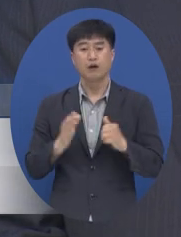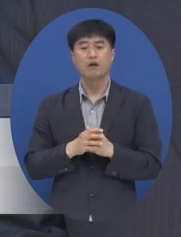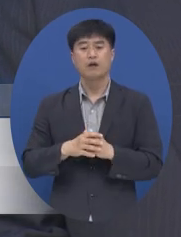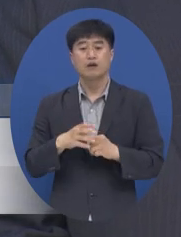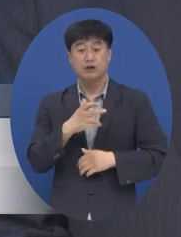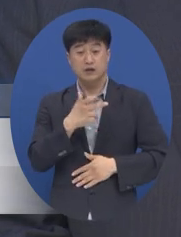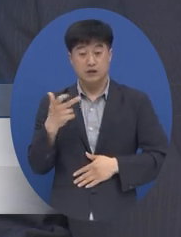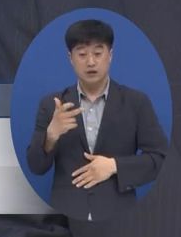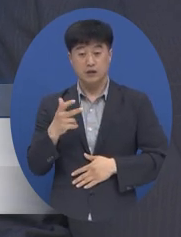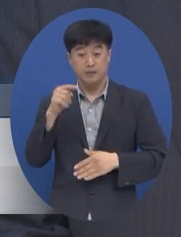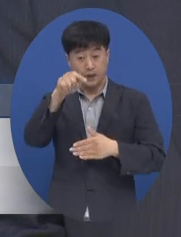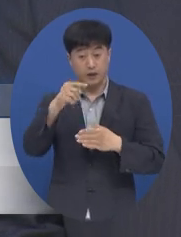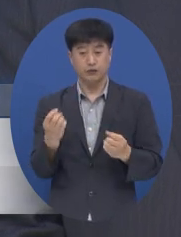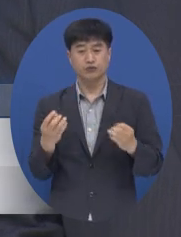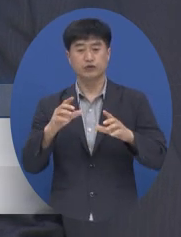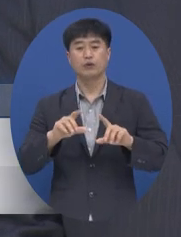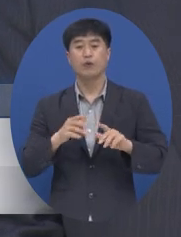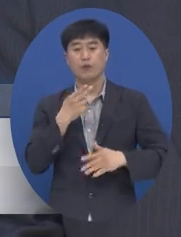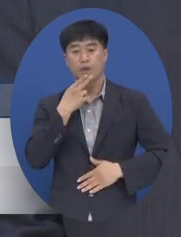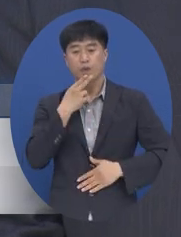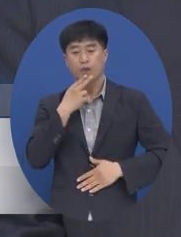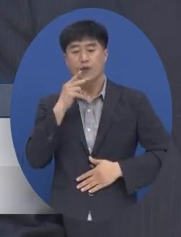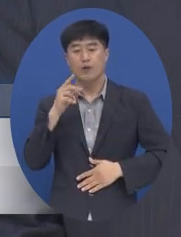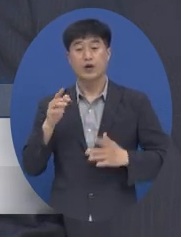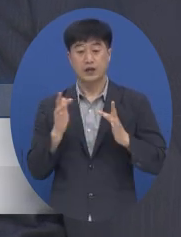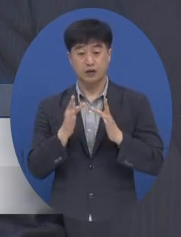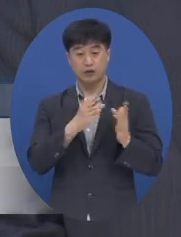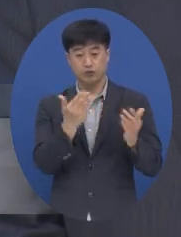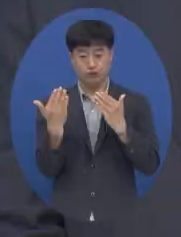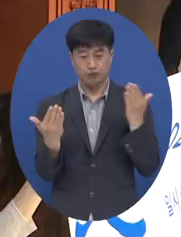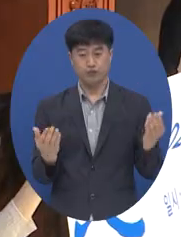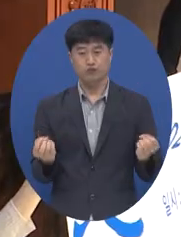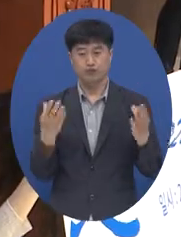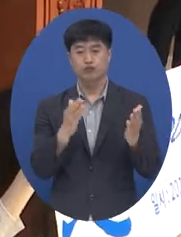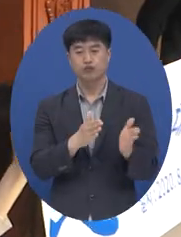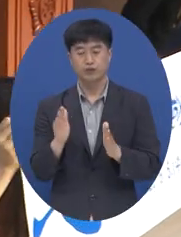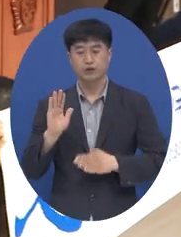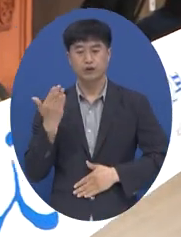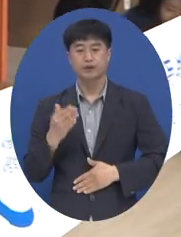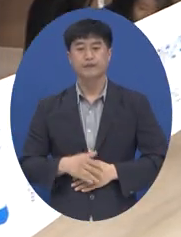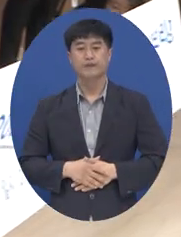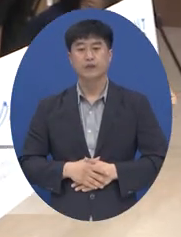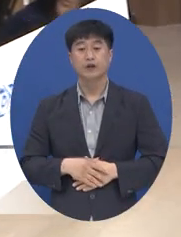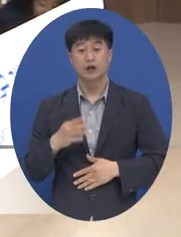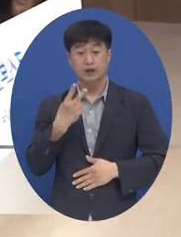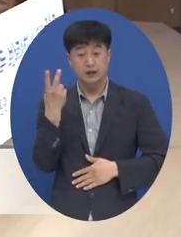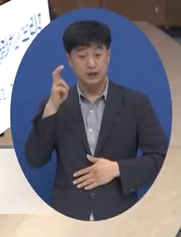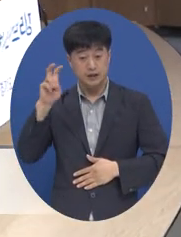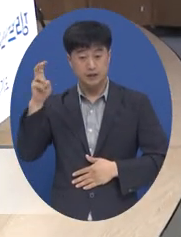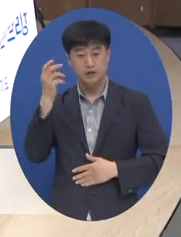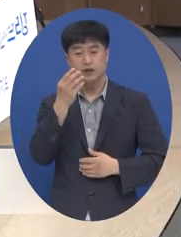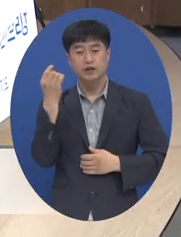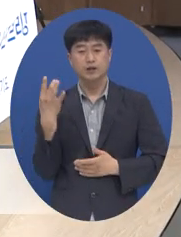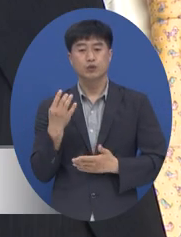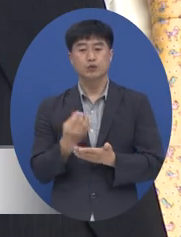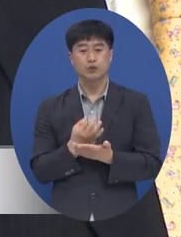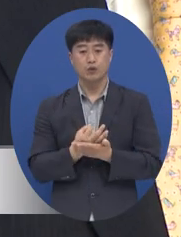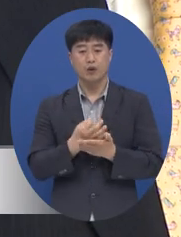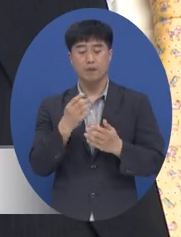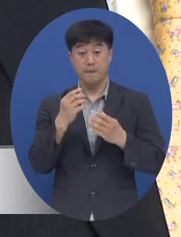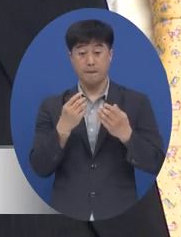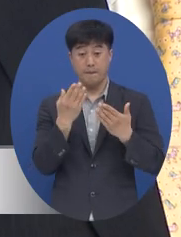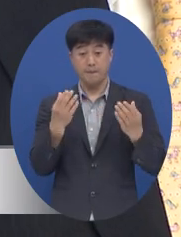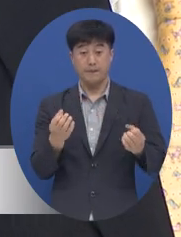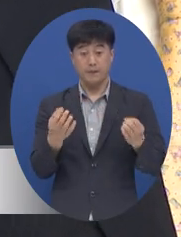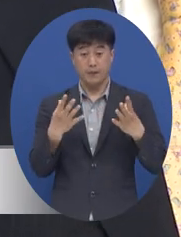오프라인 행사는 진행하지 않고 비대면 온라인 박람회로 준비하였습니다. 2020 기본소득 박람회는 오는 9월 10일